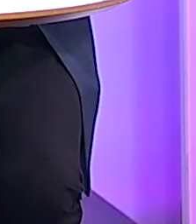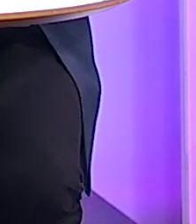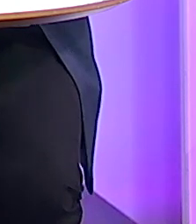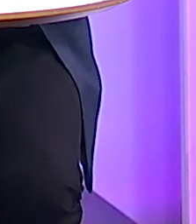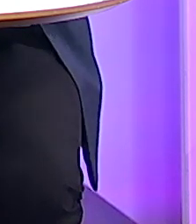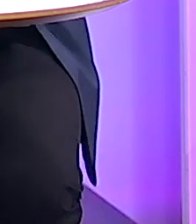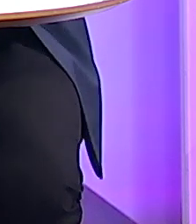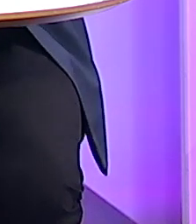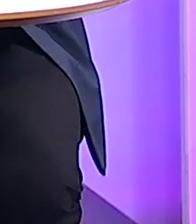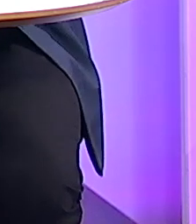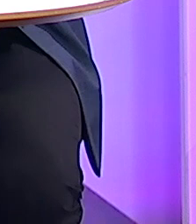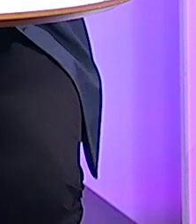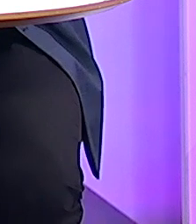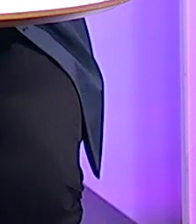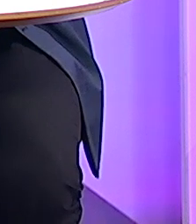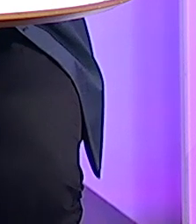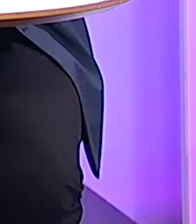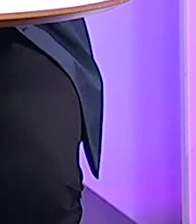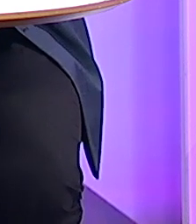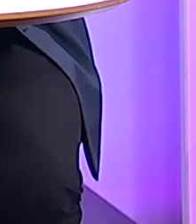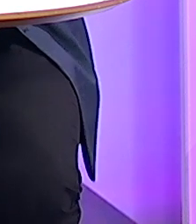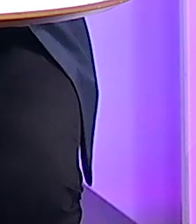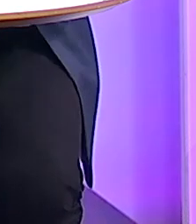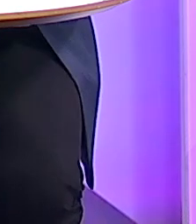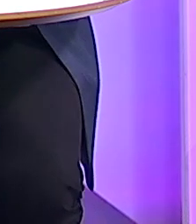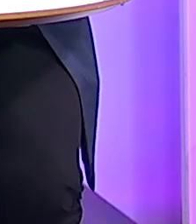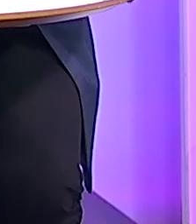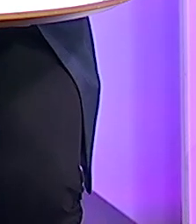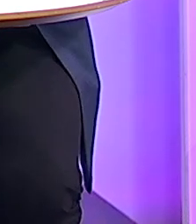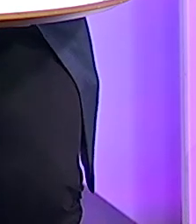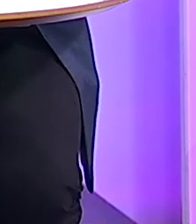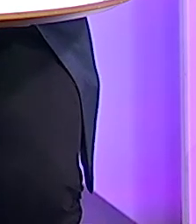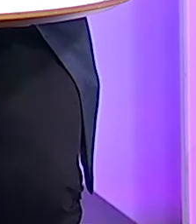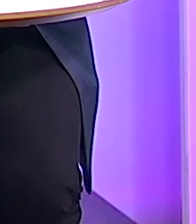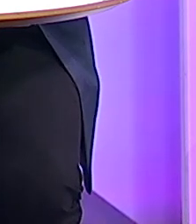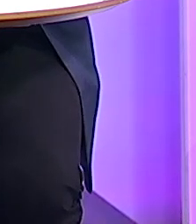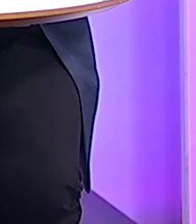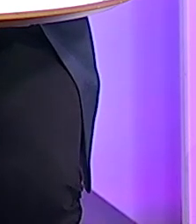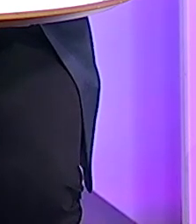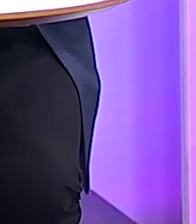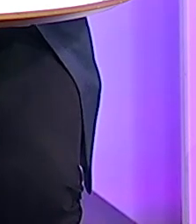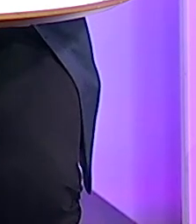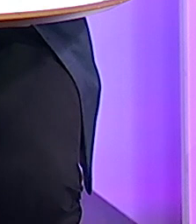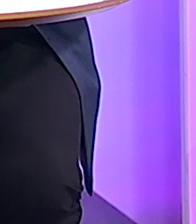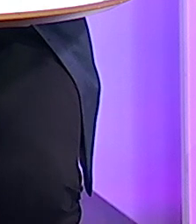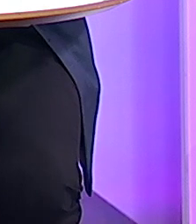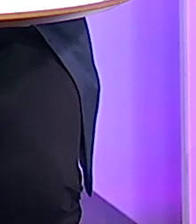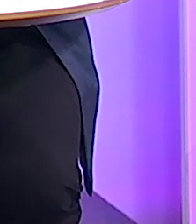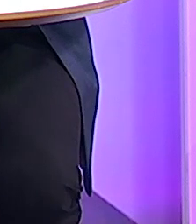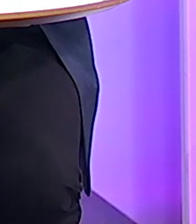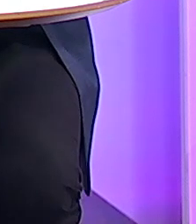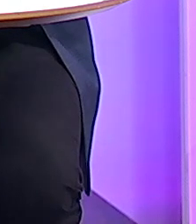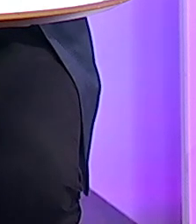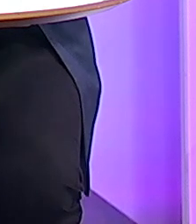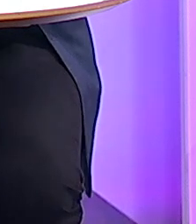dengan objektif program kita pada petang ini adalah untuk menyediakan peluang kepada pendidik untuk berkongsi ilmu, pendekatan dan